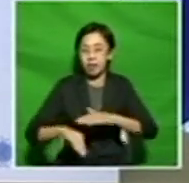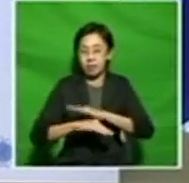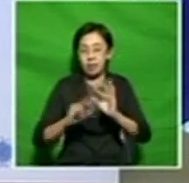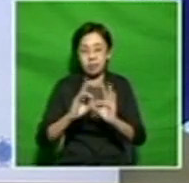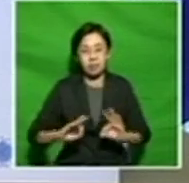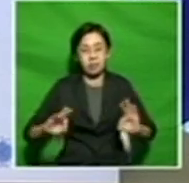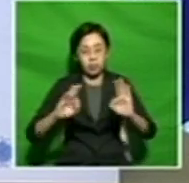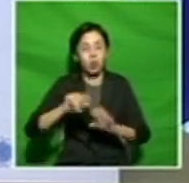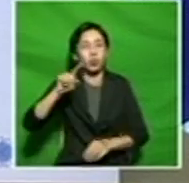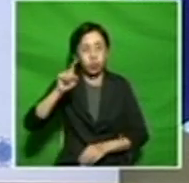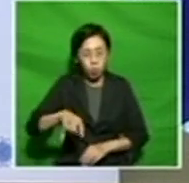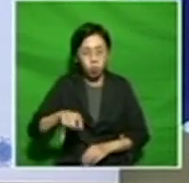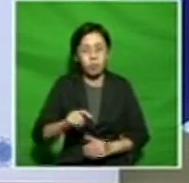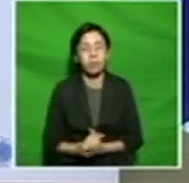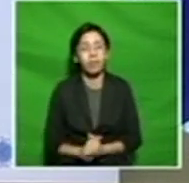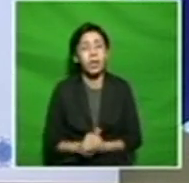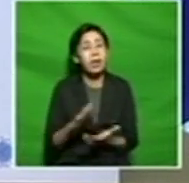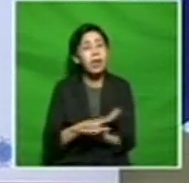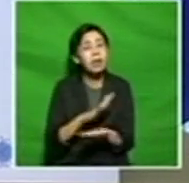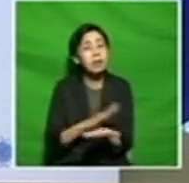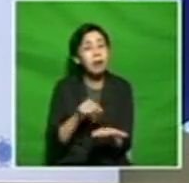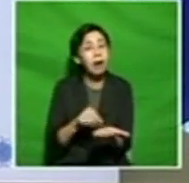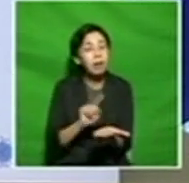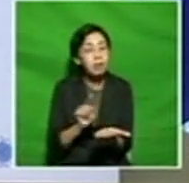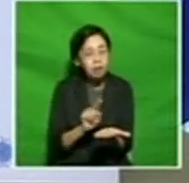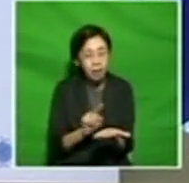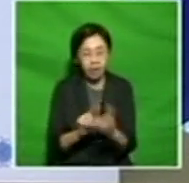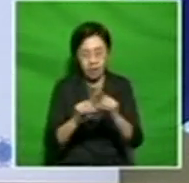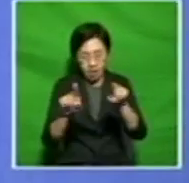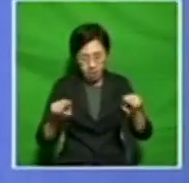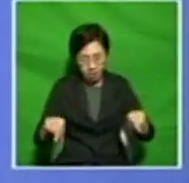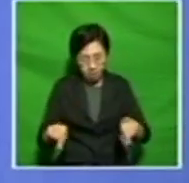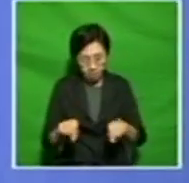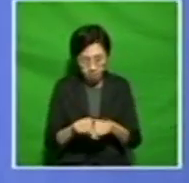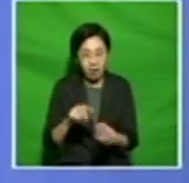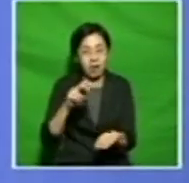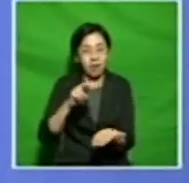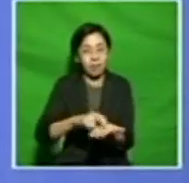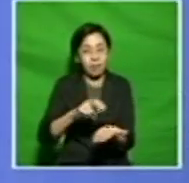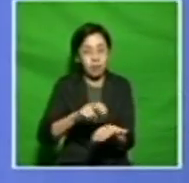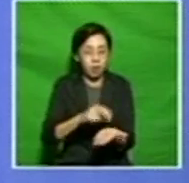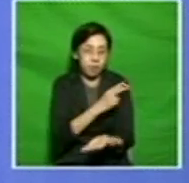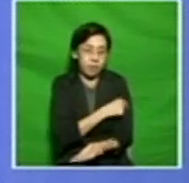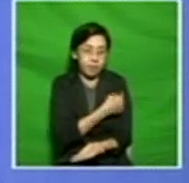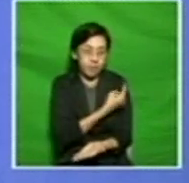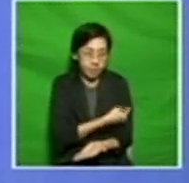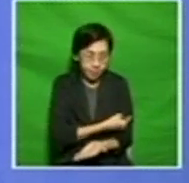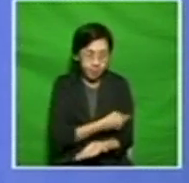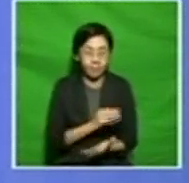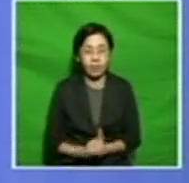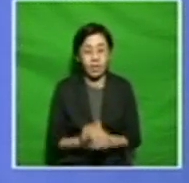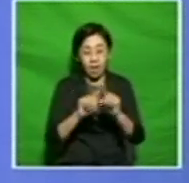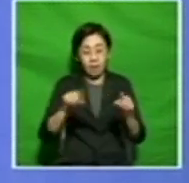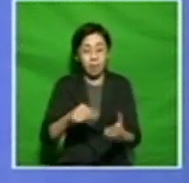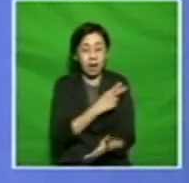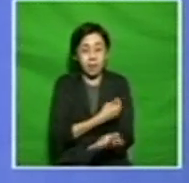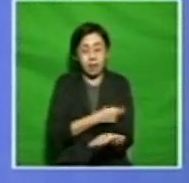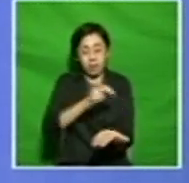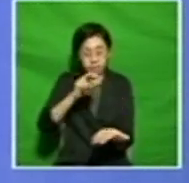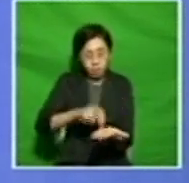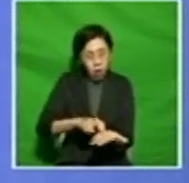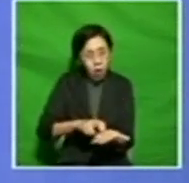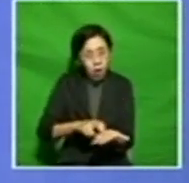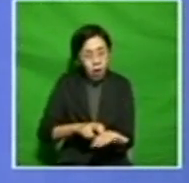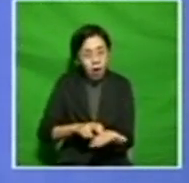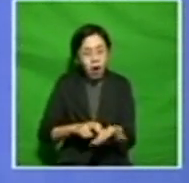คัญนั่นก็คือใบรับรองทางการแพทย์ว่ามีสภ